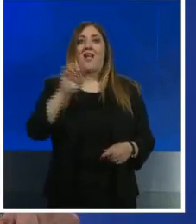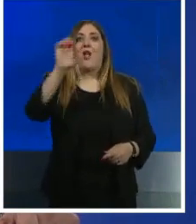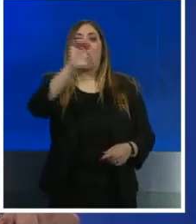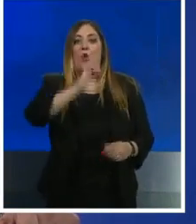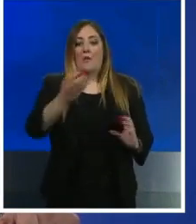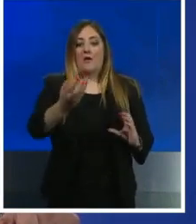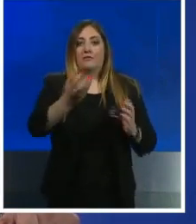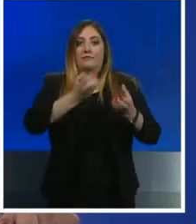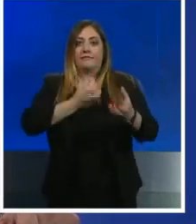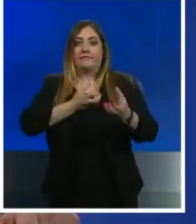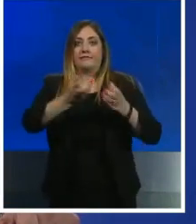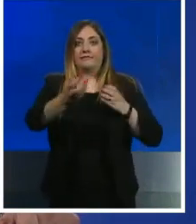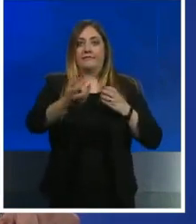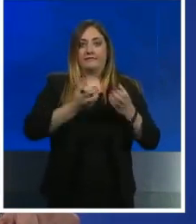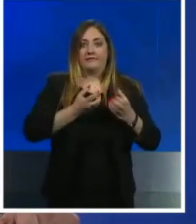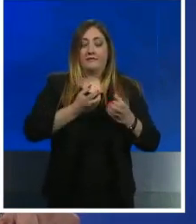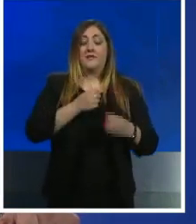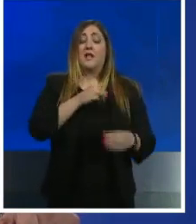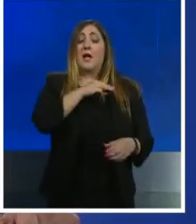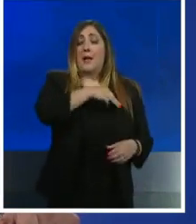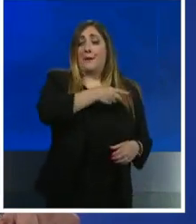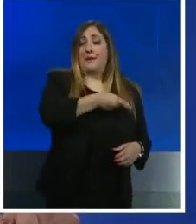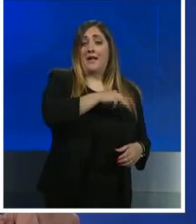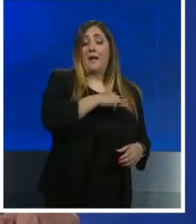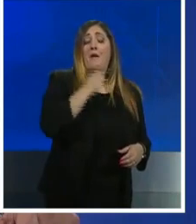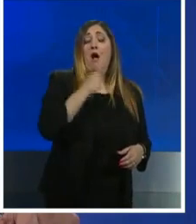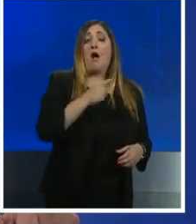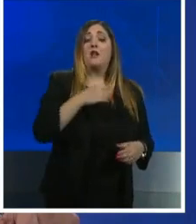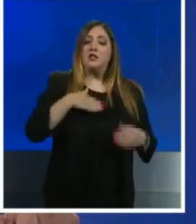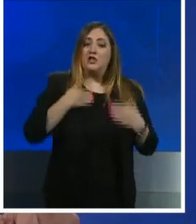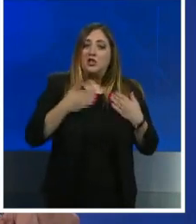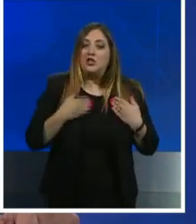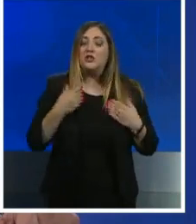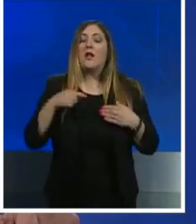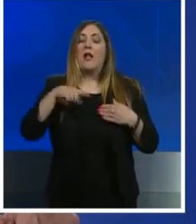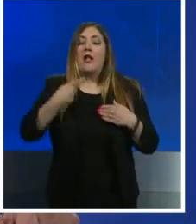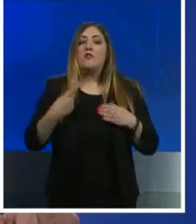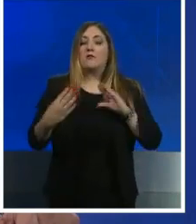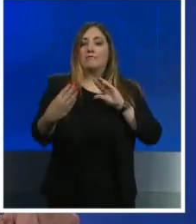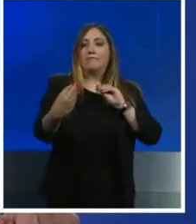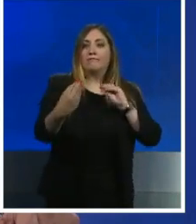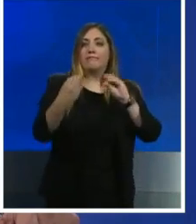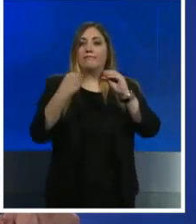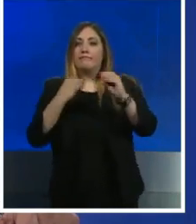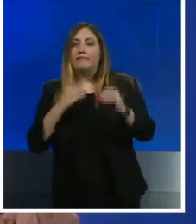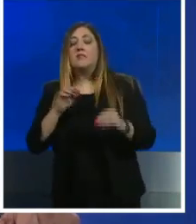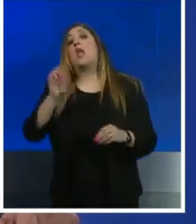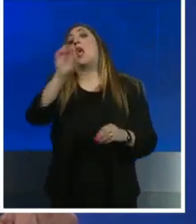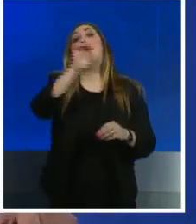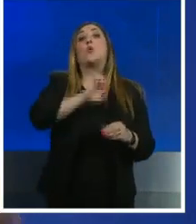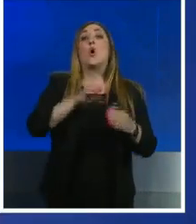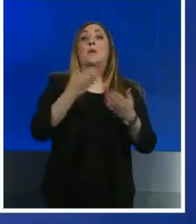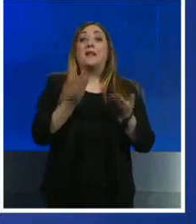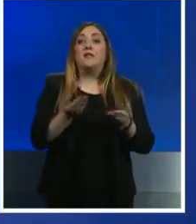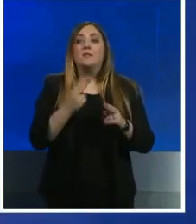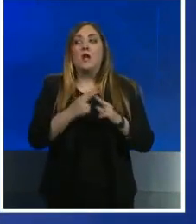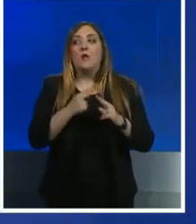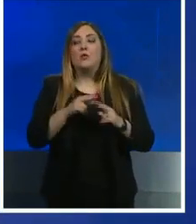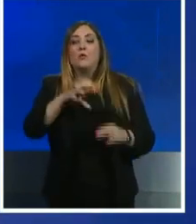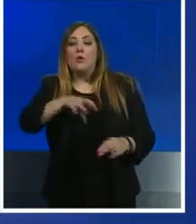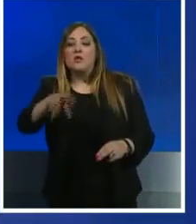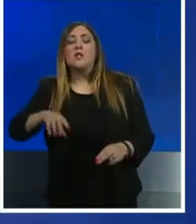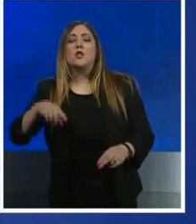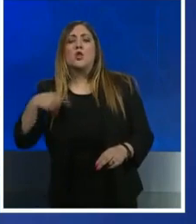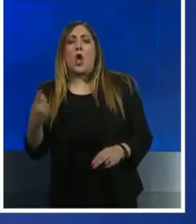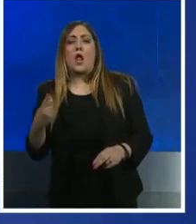fis-sitwazzjoni tal-Maltin, aħna nħossuna fid-dmir illi ninnegozjaw mal-Unjoni Ewropea bħalma diġà qed jagħmlu pajjiżi oħrajn.